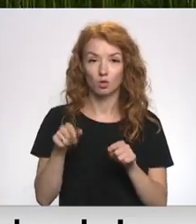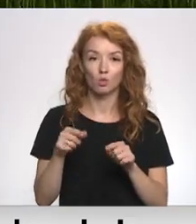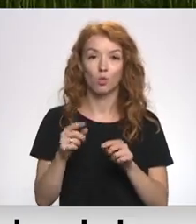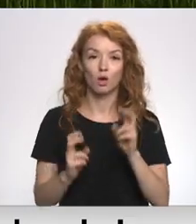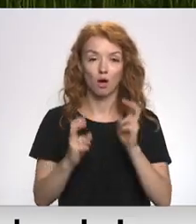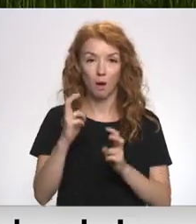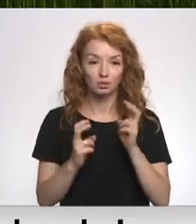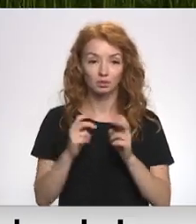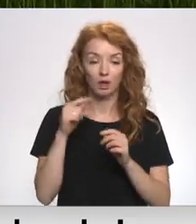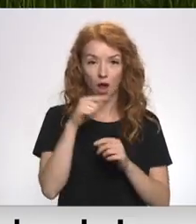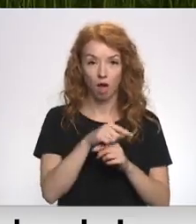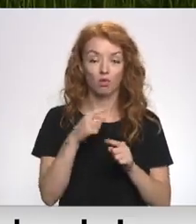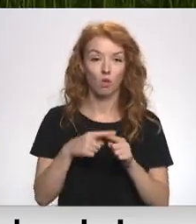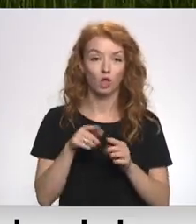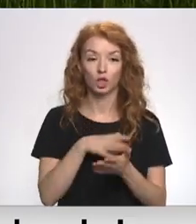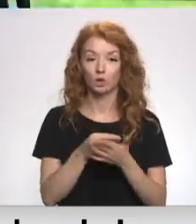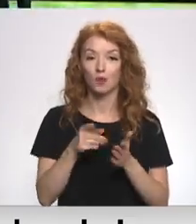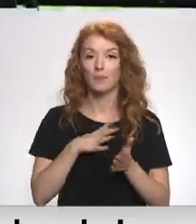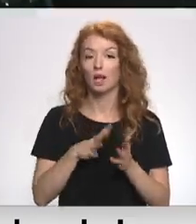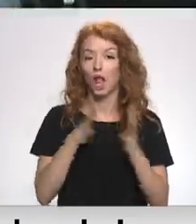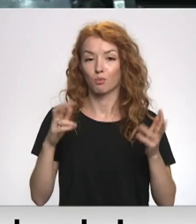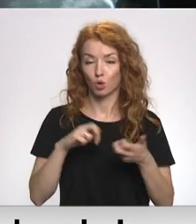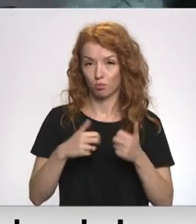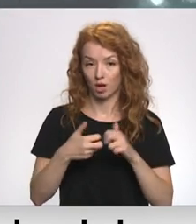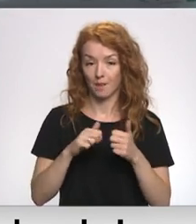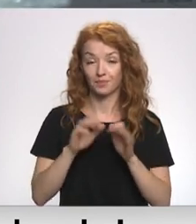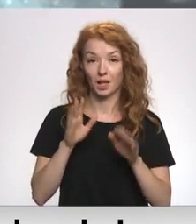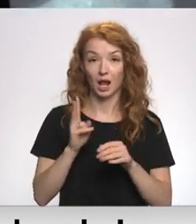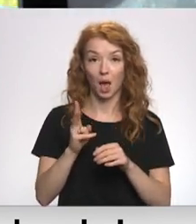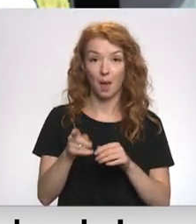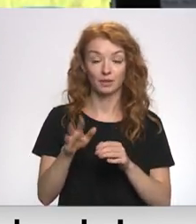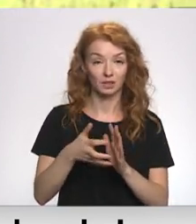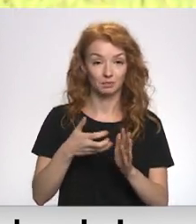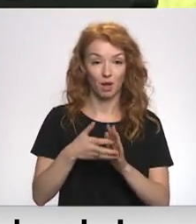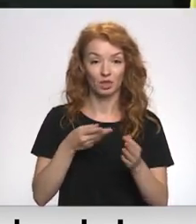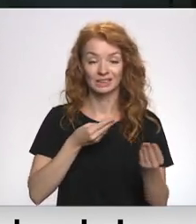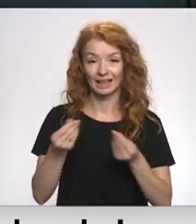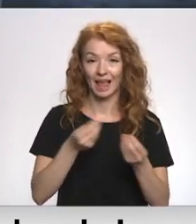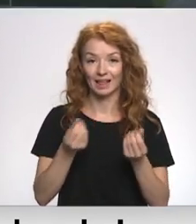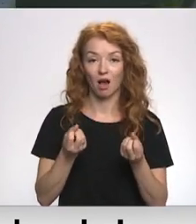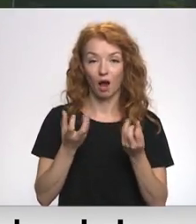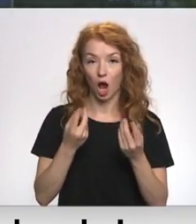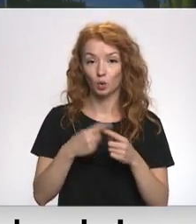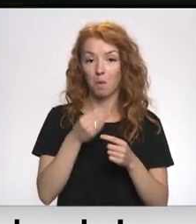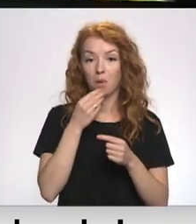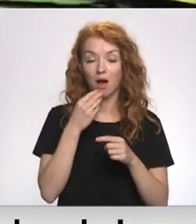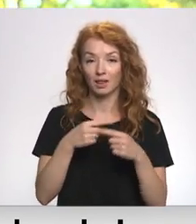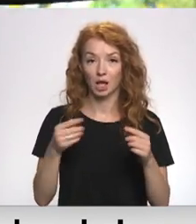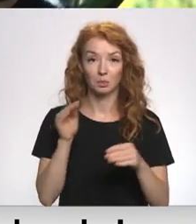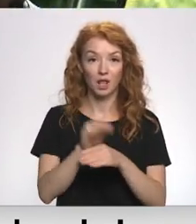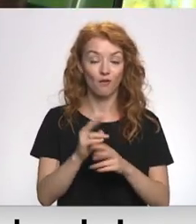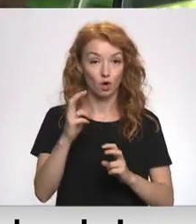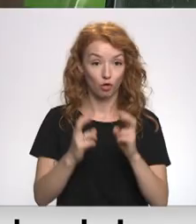apstrādējā, kas līdz šim ir bijusi ļoti liela problēma. Lai kaņepes varētu izmantot sintētiskās gāzes un pārtikas piedevu